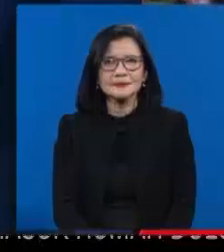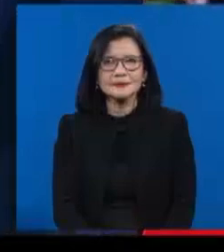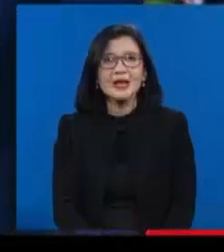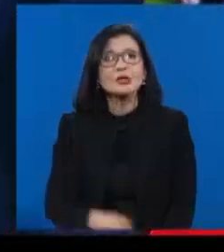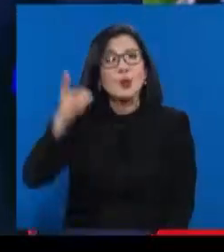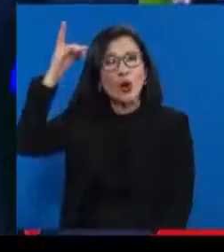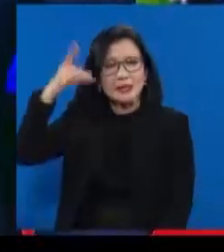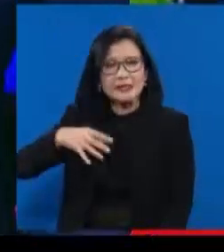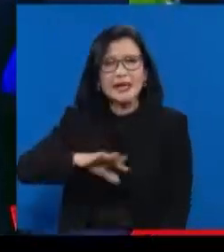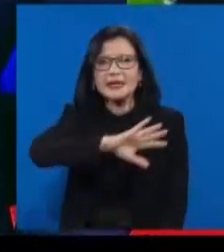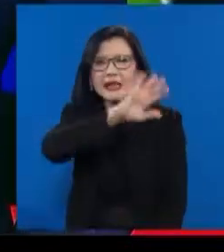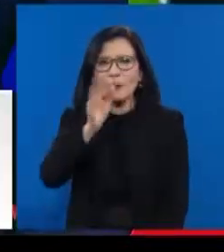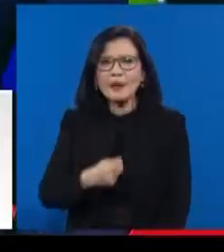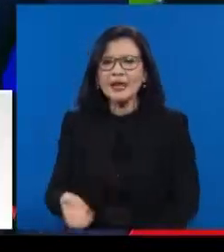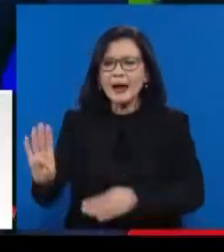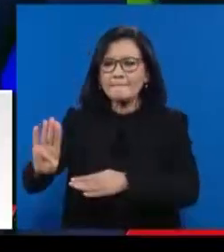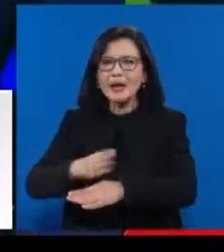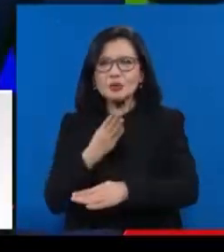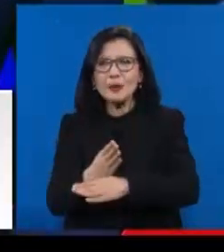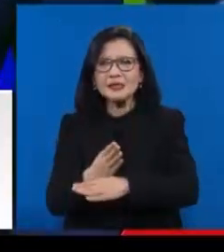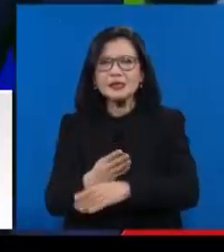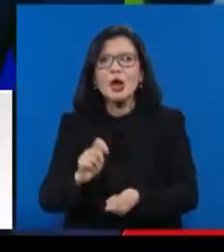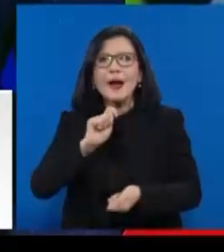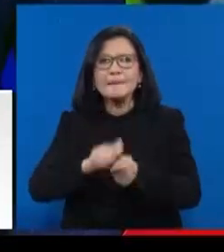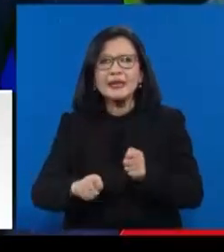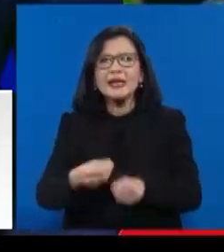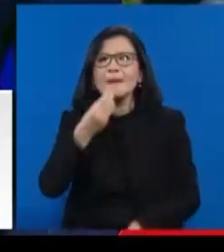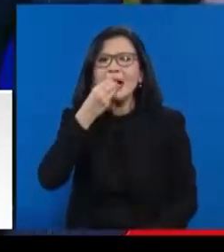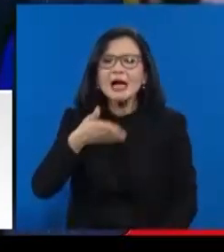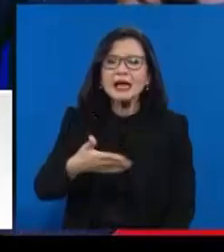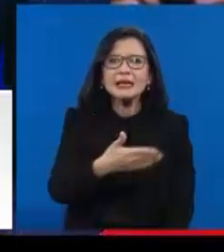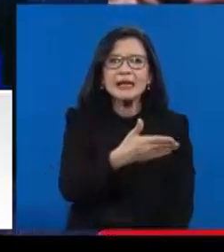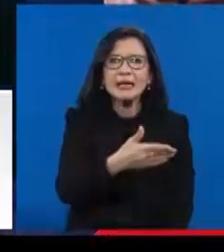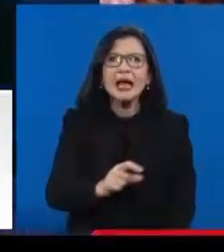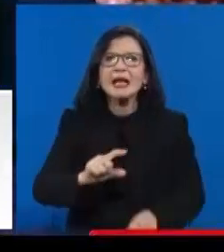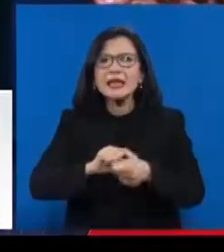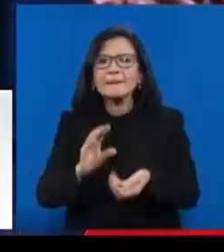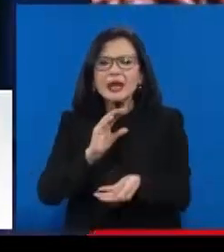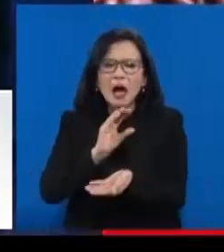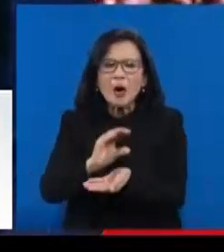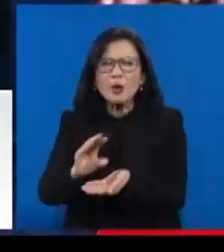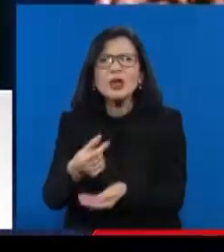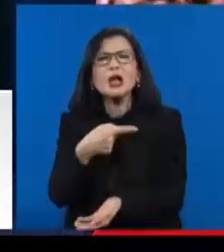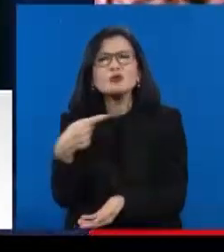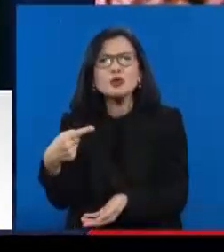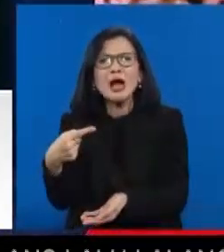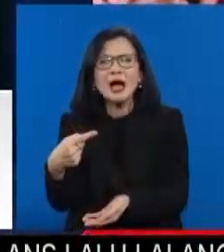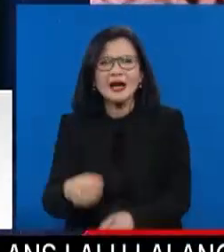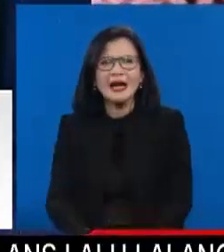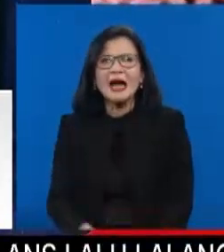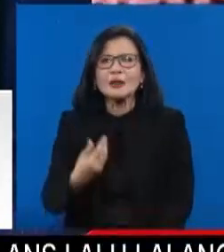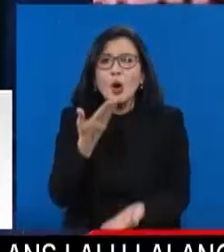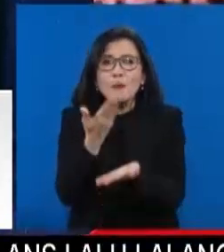Sebuah desa di Kabupaten Banyumas, Jawa Tengah jadi penghasil pelet untuk pakan ikan. Namun minimnya modal dan peralatan membuat mereka kewalahan memenuhi